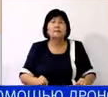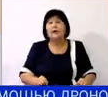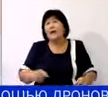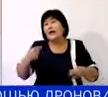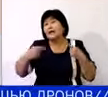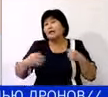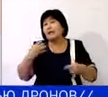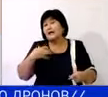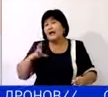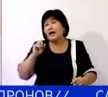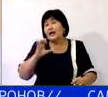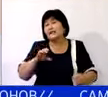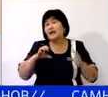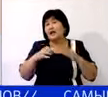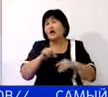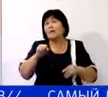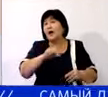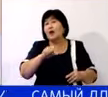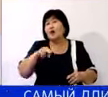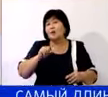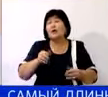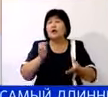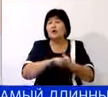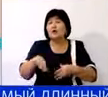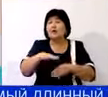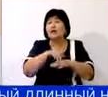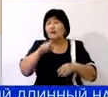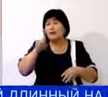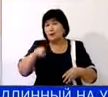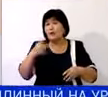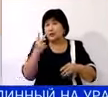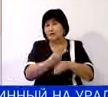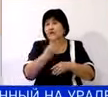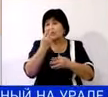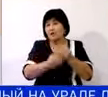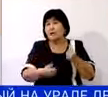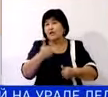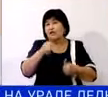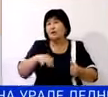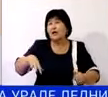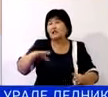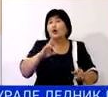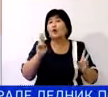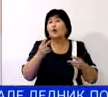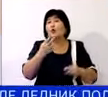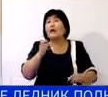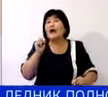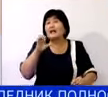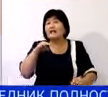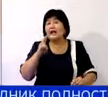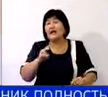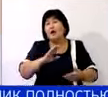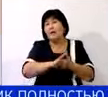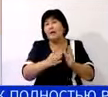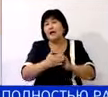Соперник кызылординского «Кайсара» команда «Апоэл» знаком нашим болельщикам. Он дважды проигрывал чемпиону страны клубу «Астана». Положение